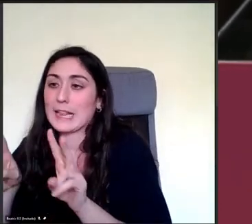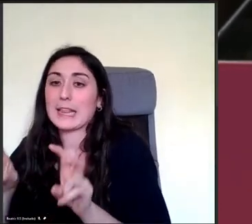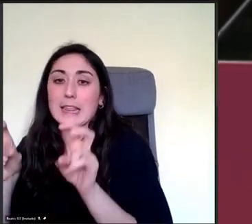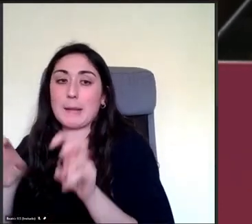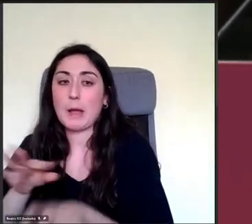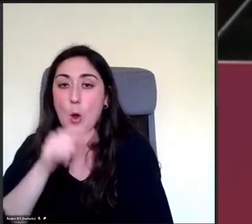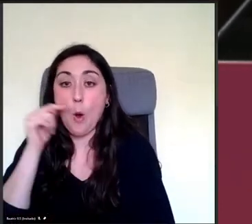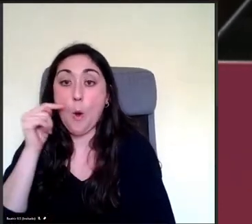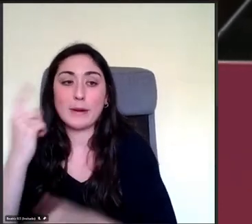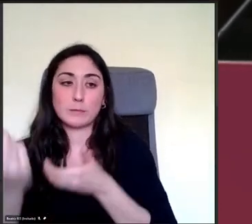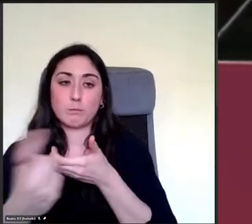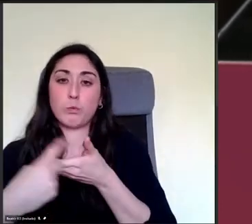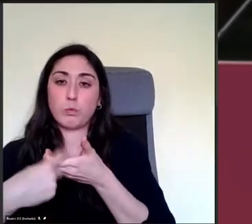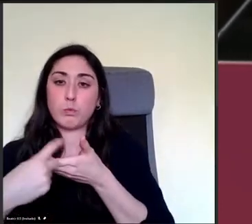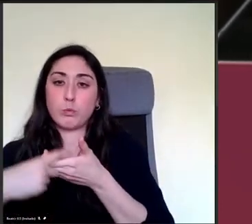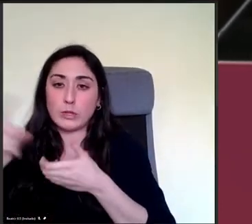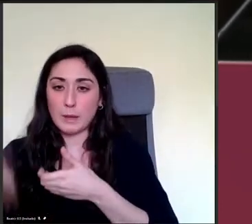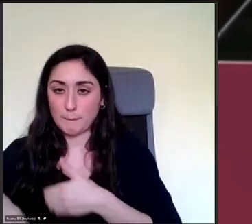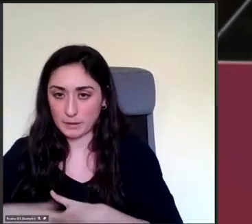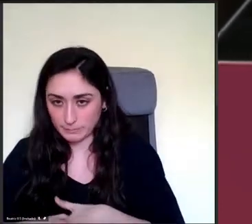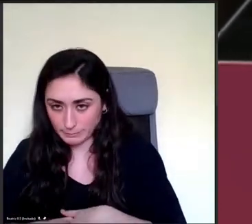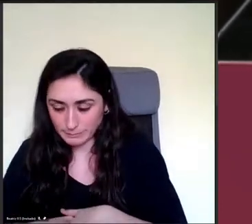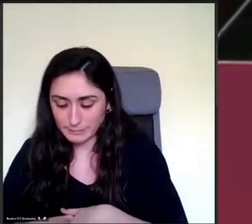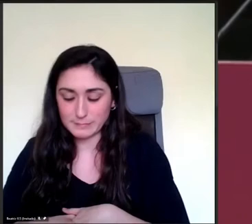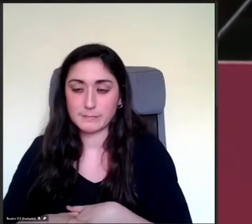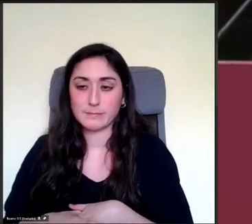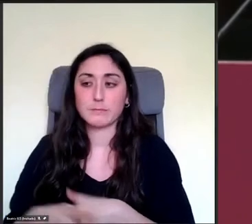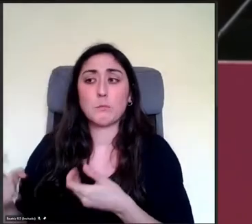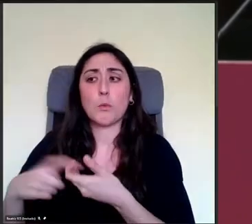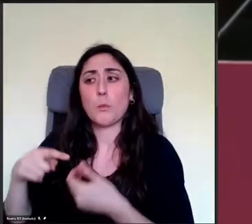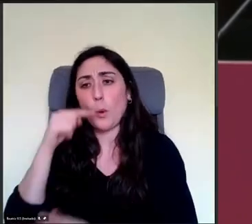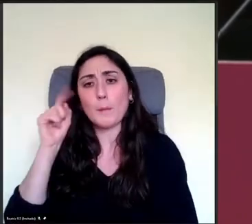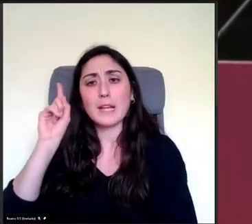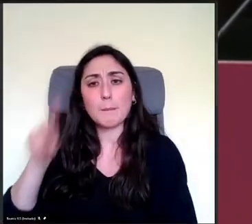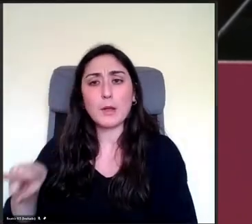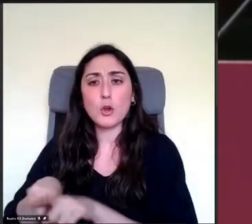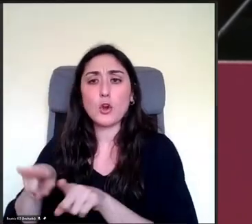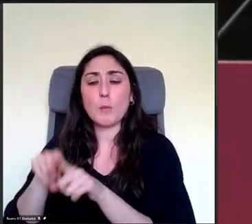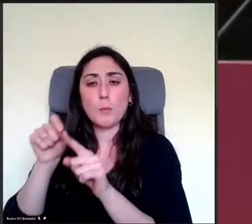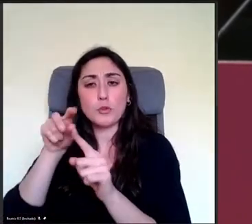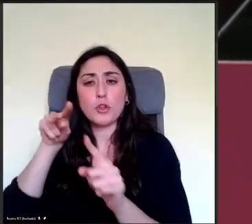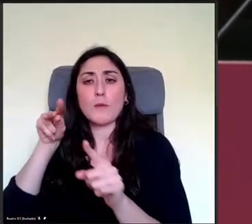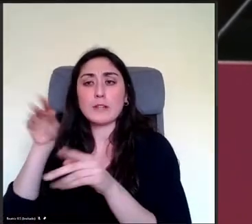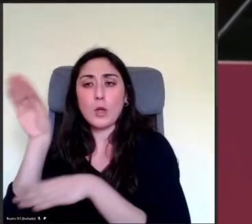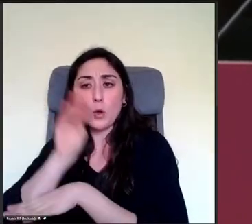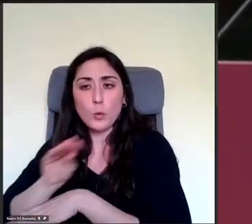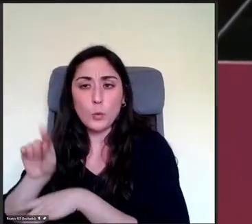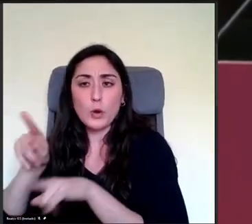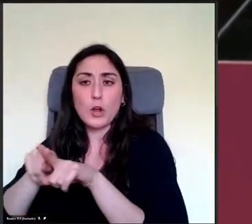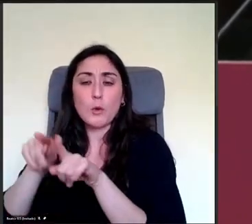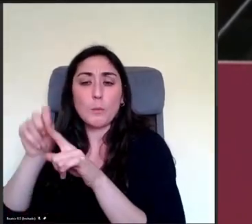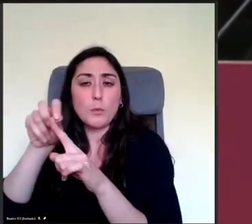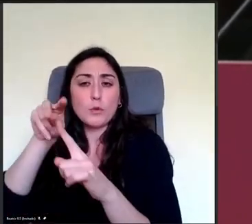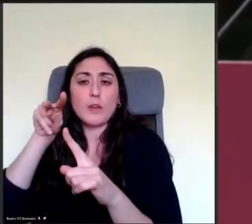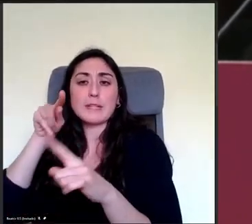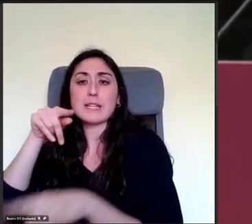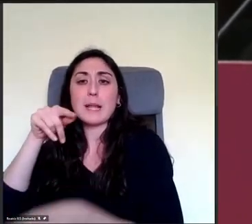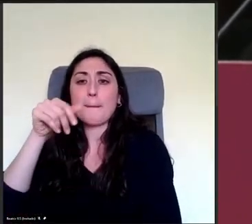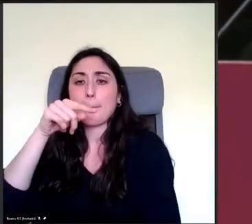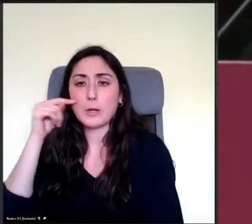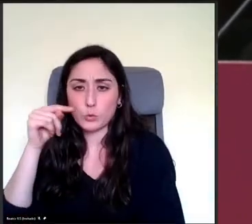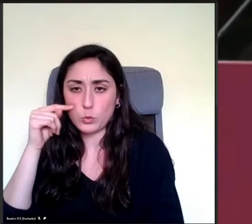d'homes i també en la incorporació d'una visió de la cura des de la perspectiva masculina.